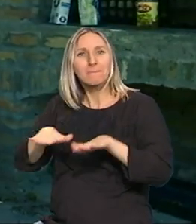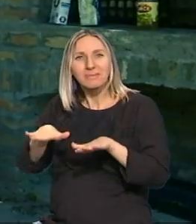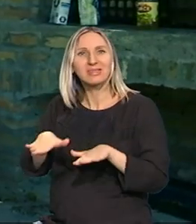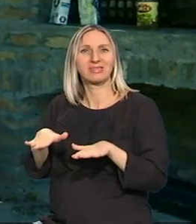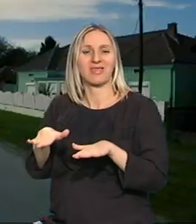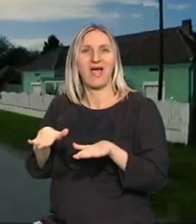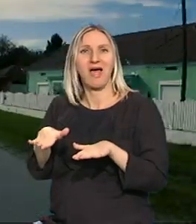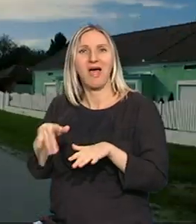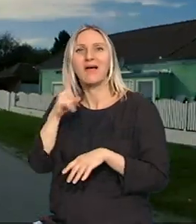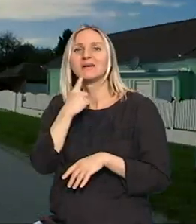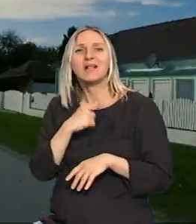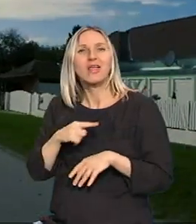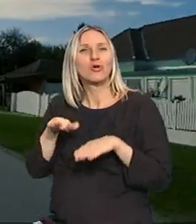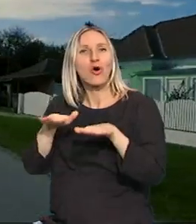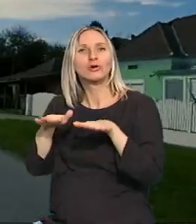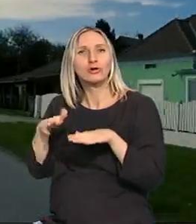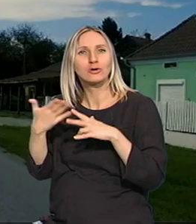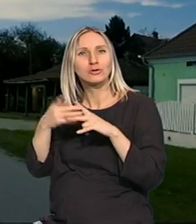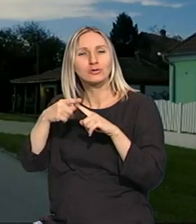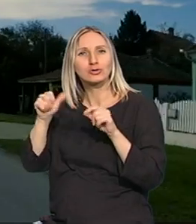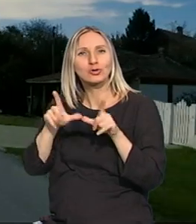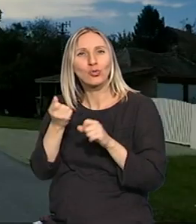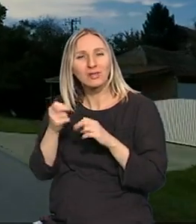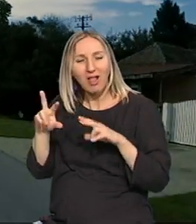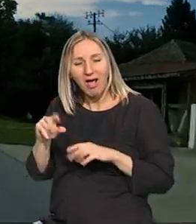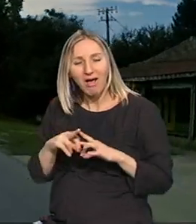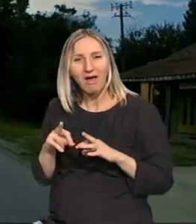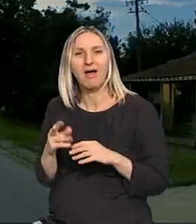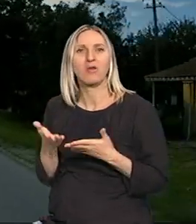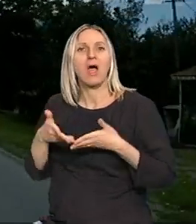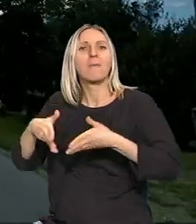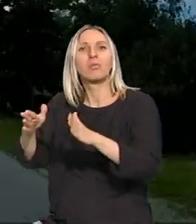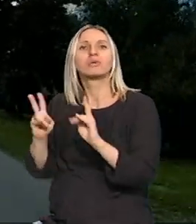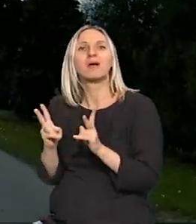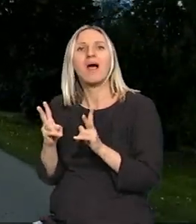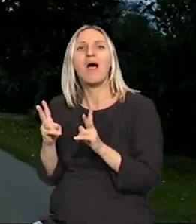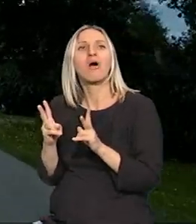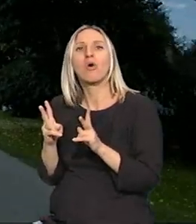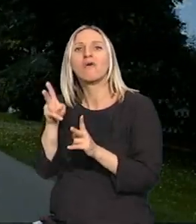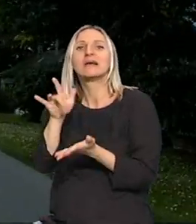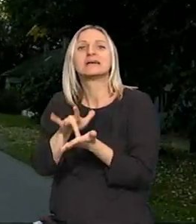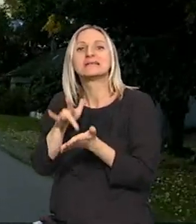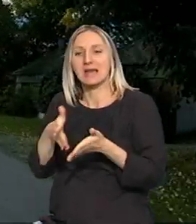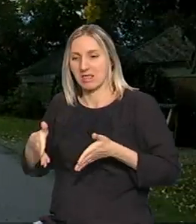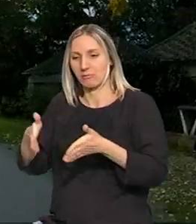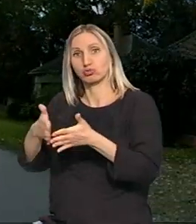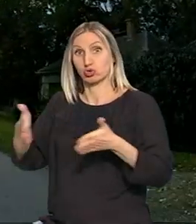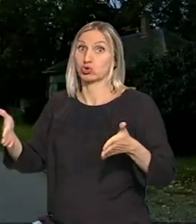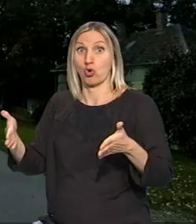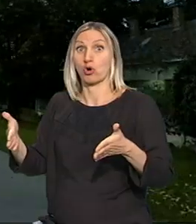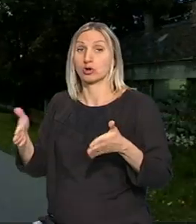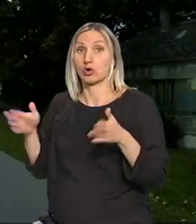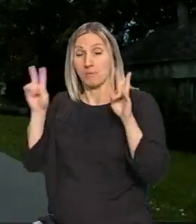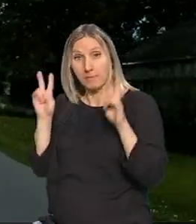bilo kod nas. Onda su putevi uglavnom tako trasirani, bar ovaj srednji put, široki i